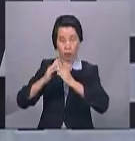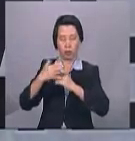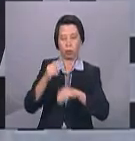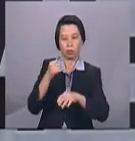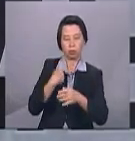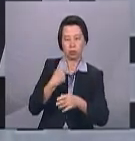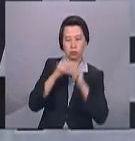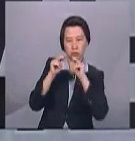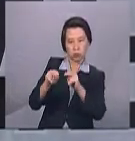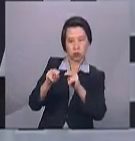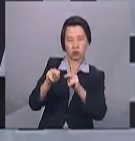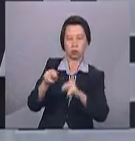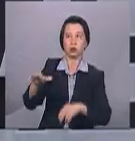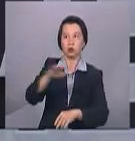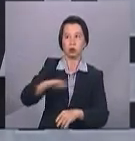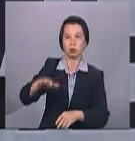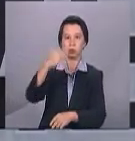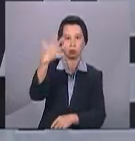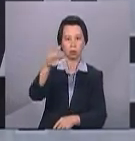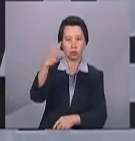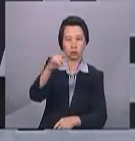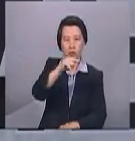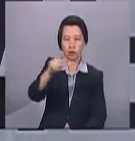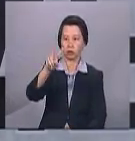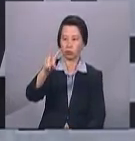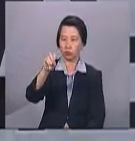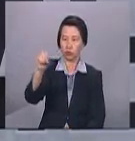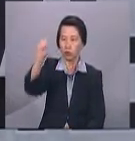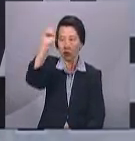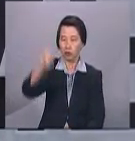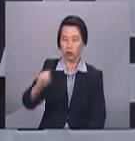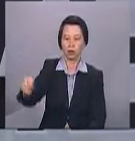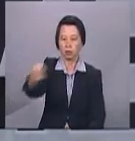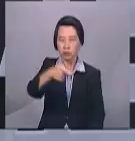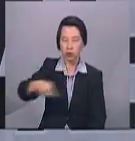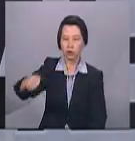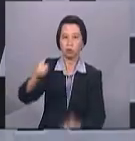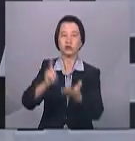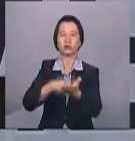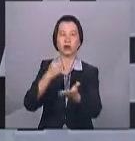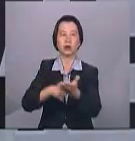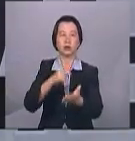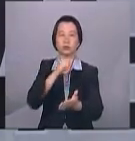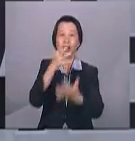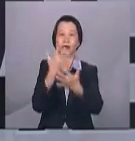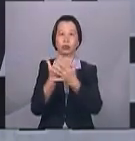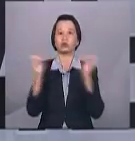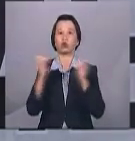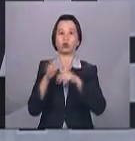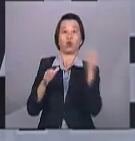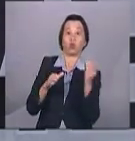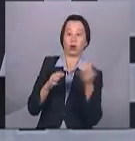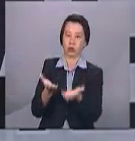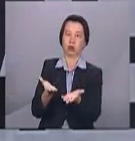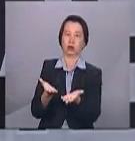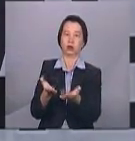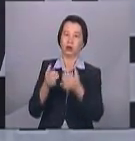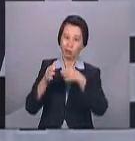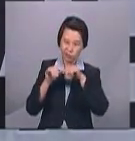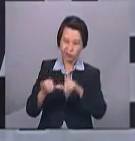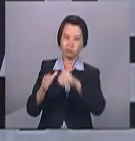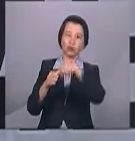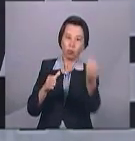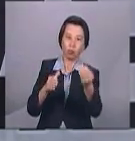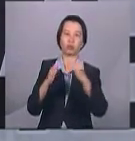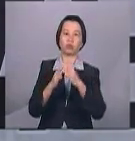dapati dalam lebih kurang 15% hingga 20% antara mereka ada kalanya tak kuarantin di rumah. Jadi dia masih keluar daripada